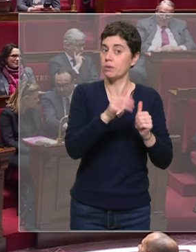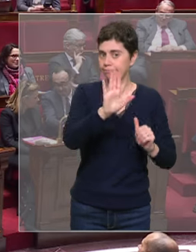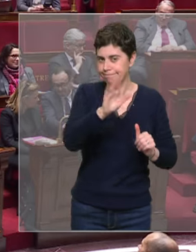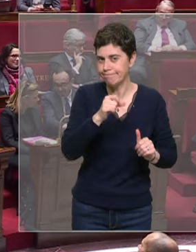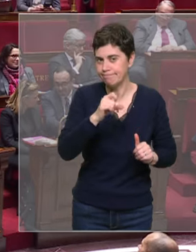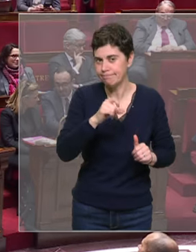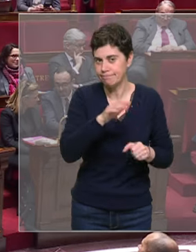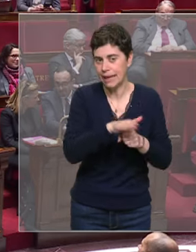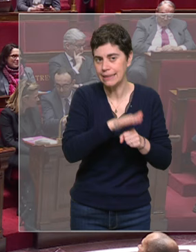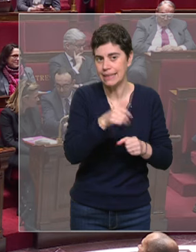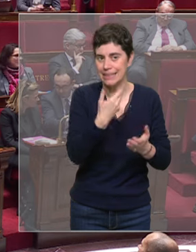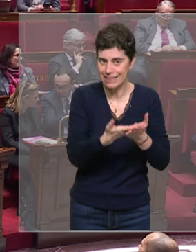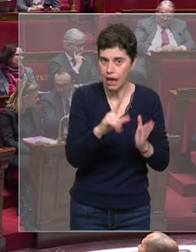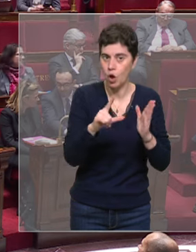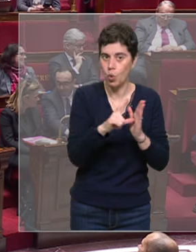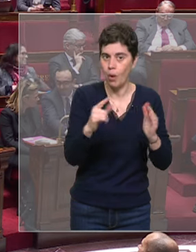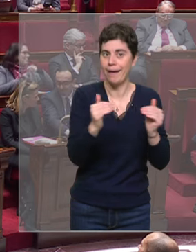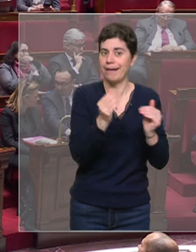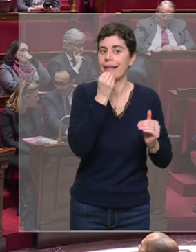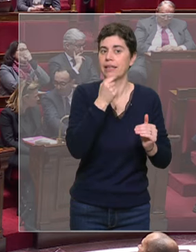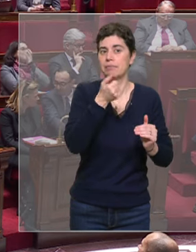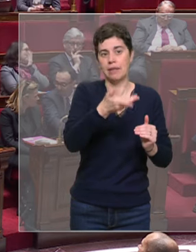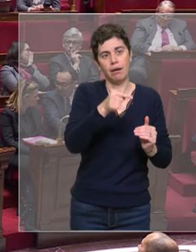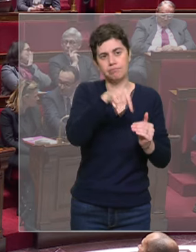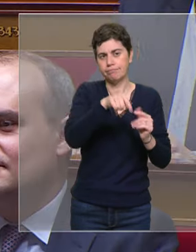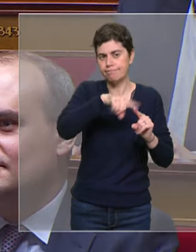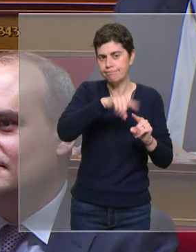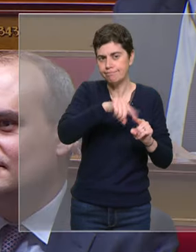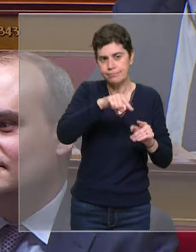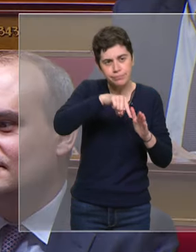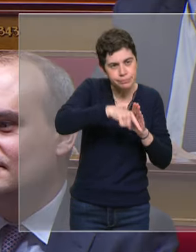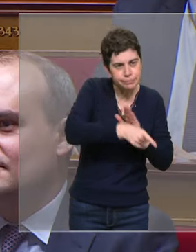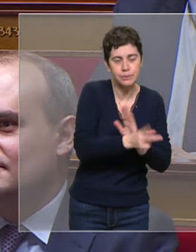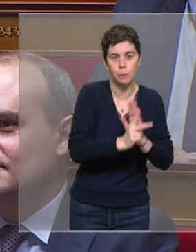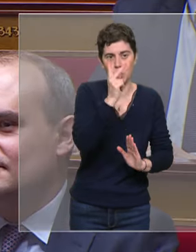là une des limites de la loi Egalim sur laquelle nous allons devoir avancer. Aussi,